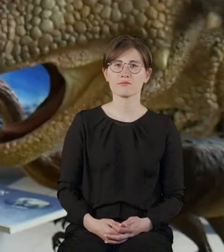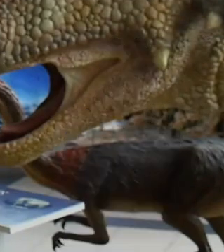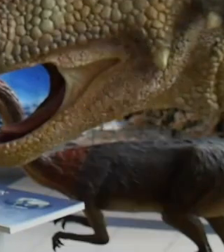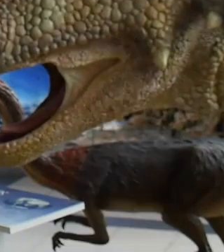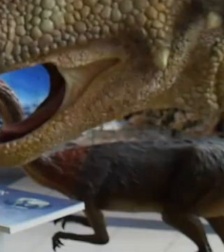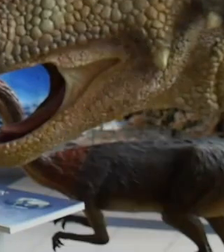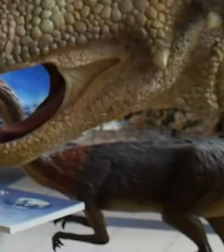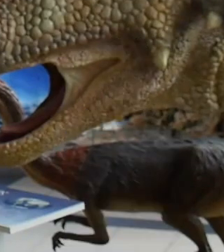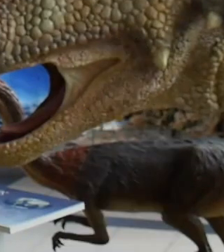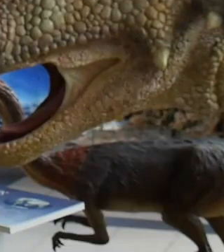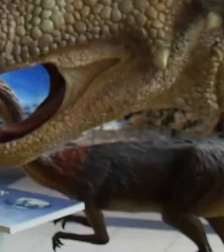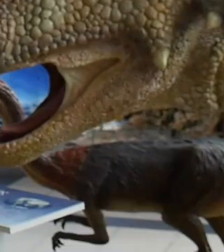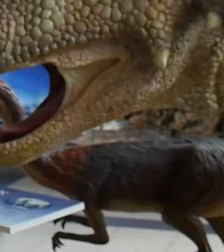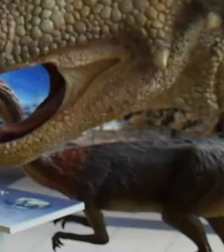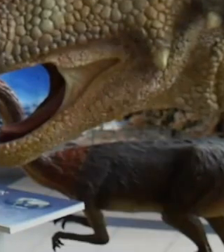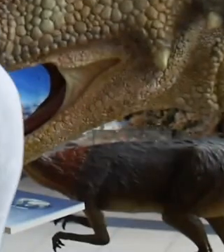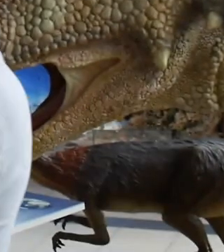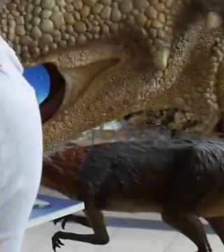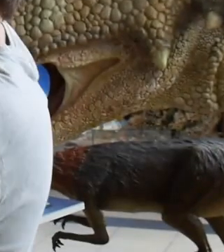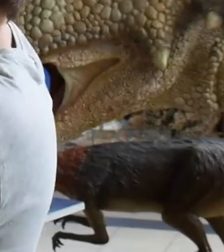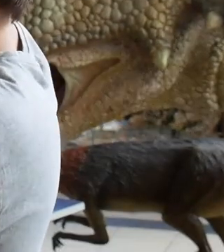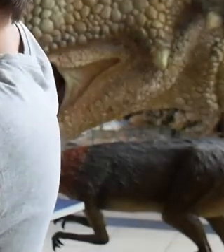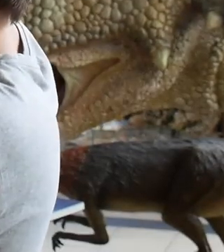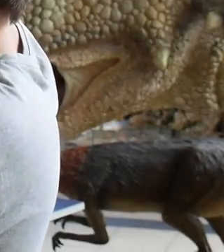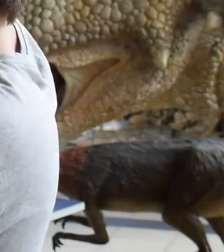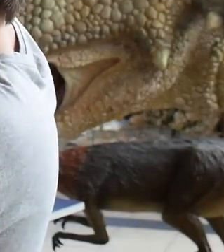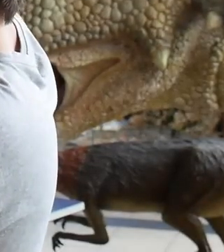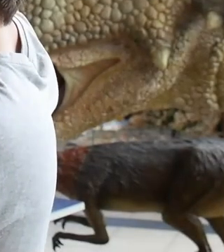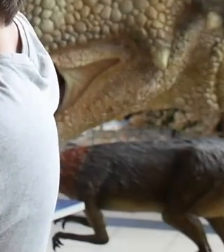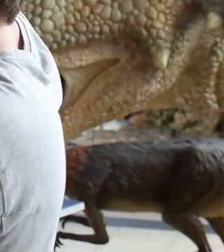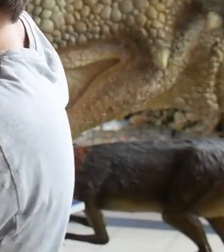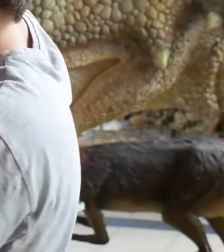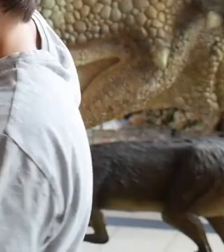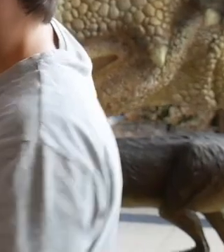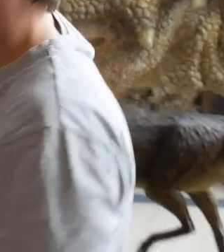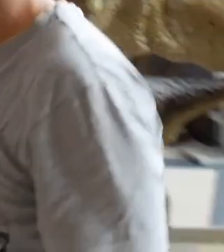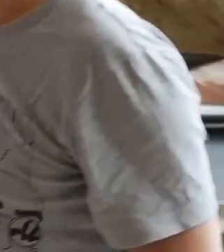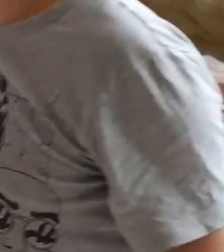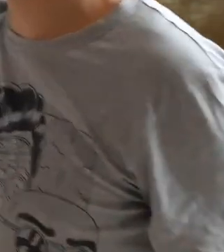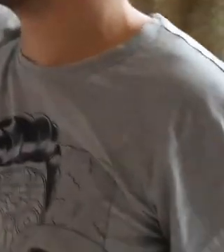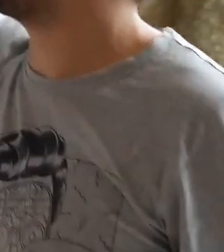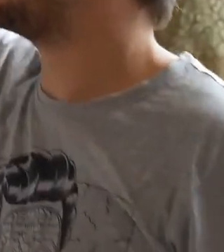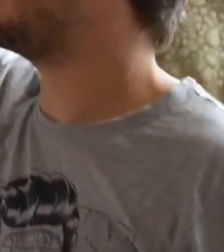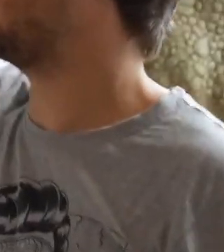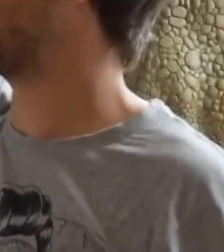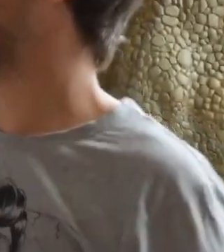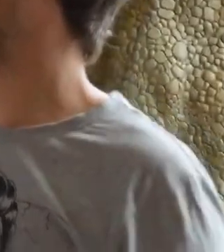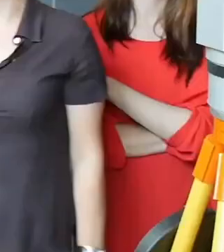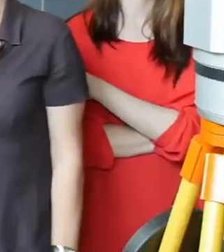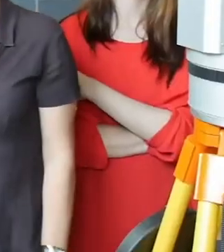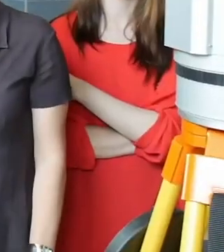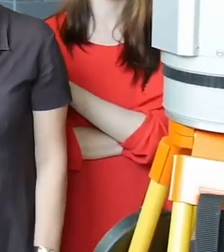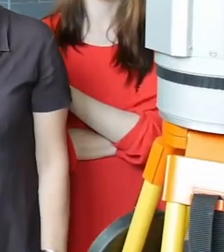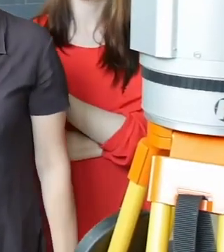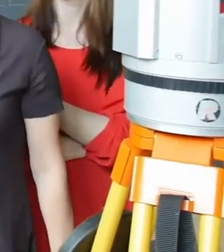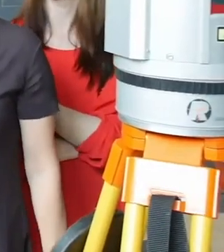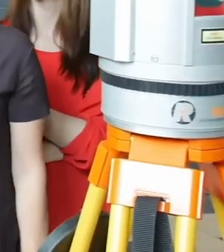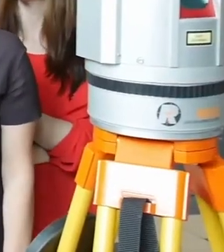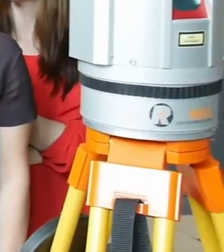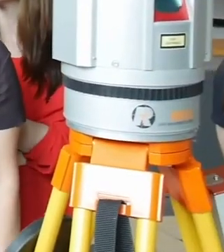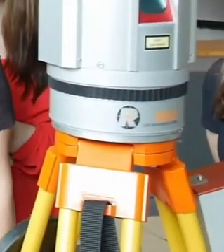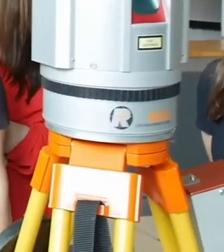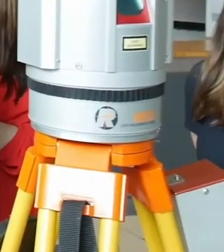it's really great. Like the team, like it's like a big family or small family, let's